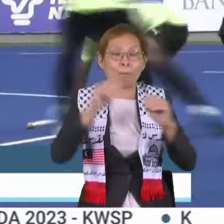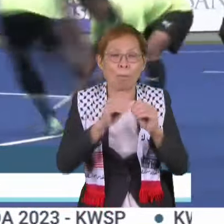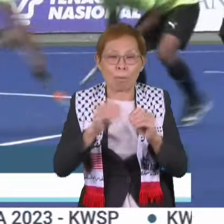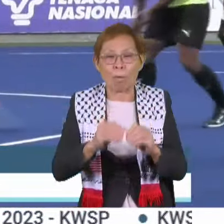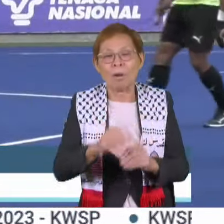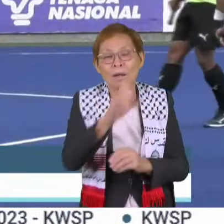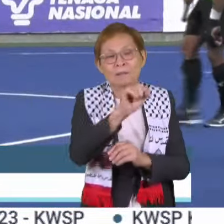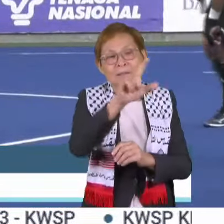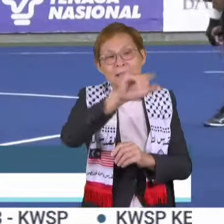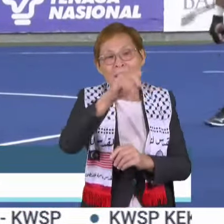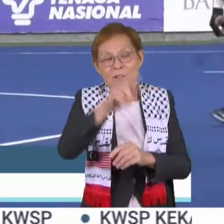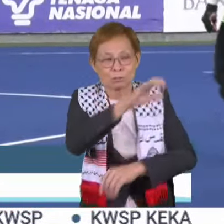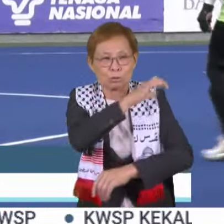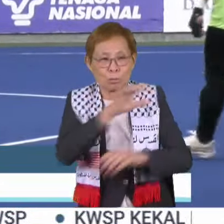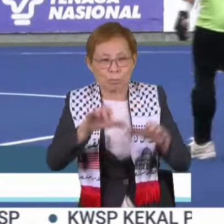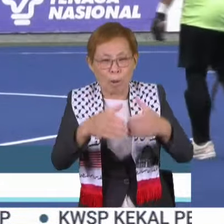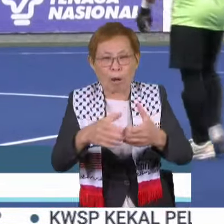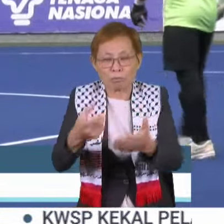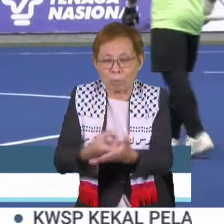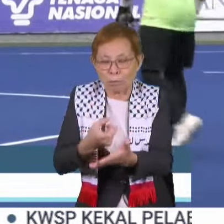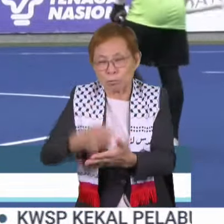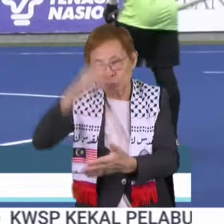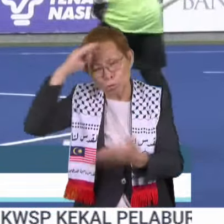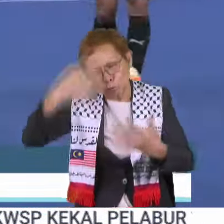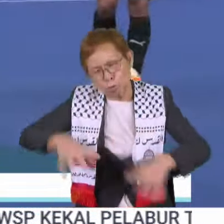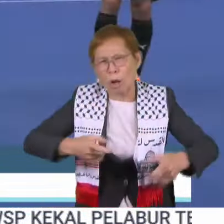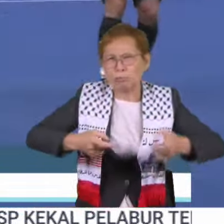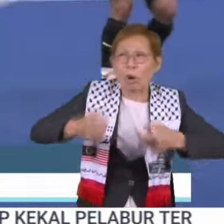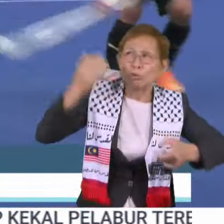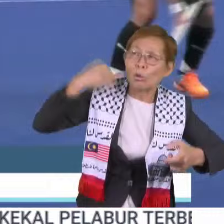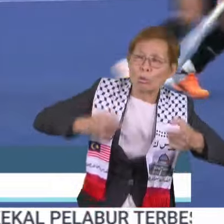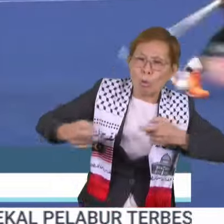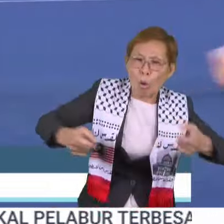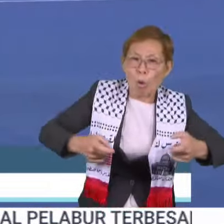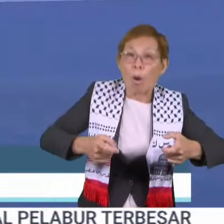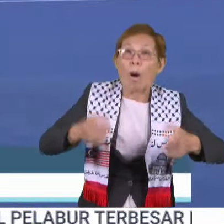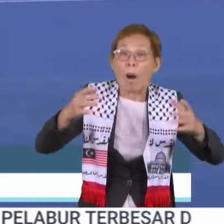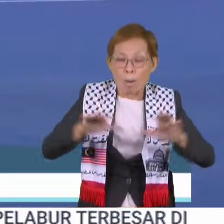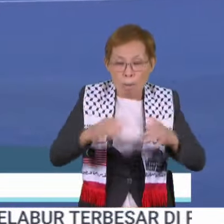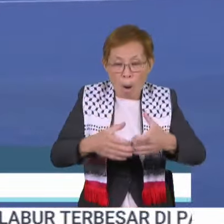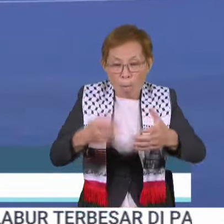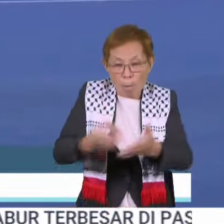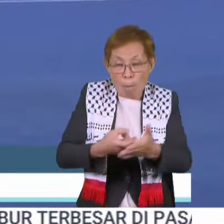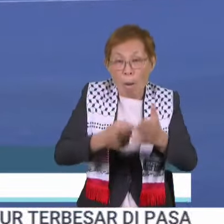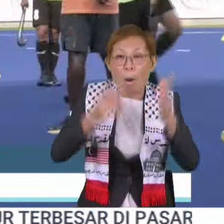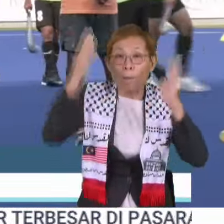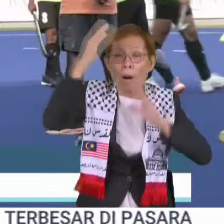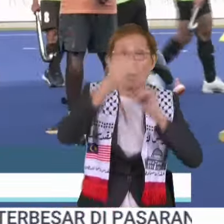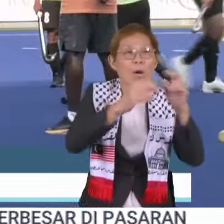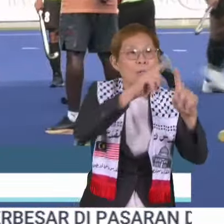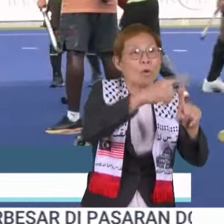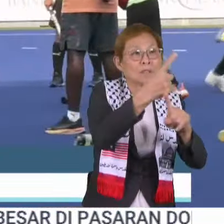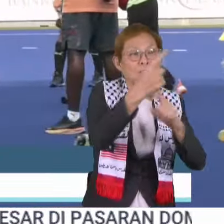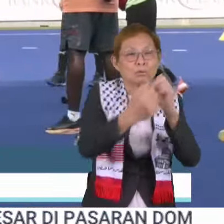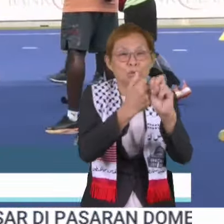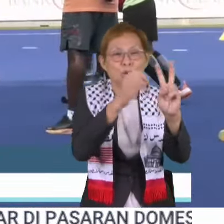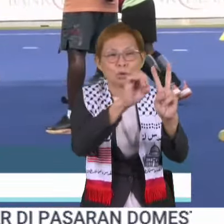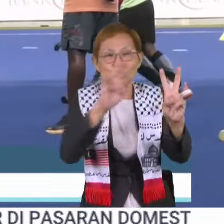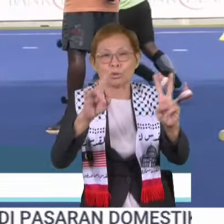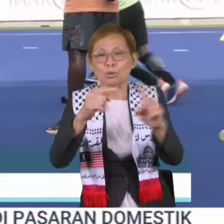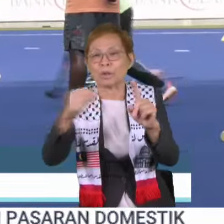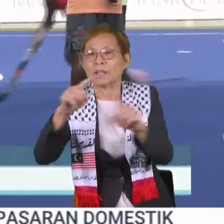sarjit yang merupakan jurulatih pasukan hoki Johor pernah mengendalikan skuad Speedy Tigers dari Januari 2007 hingga disember